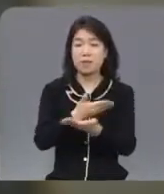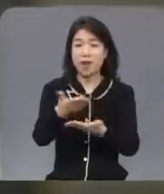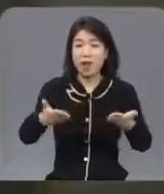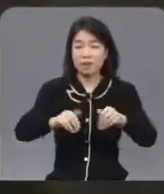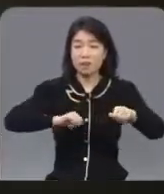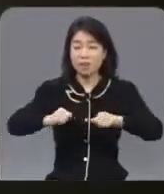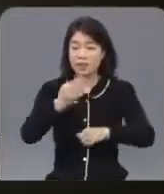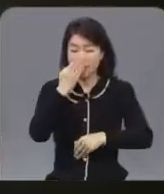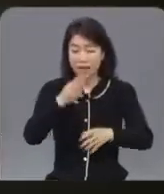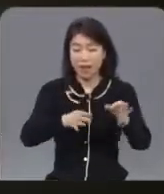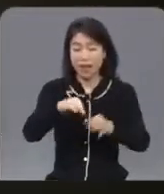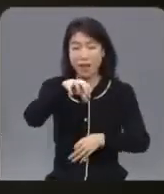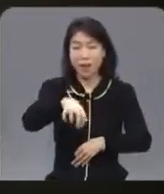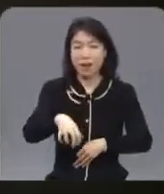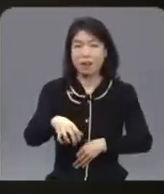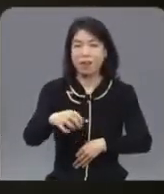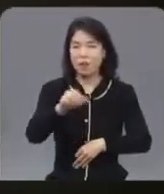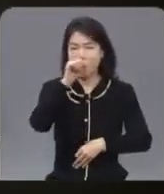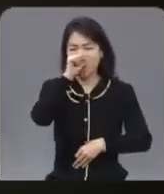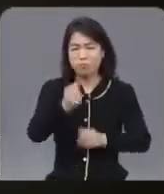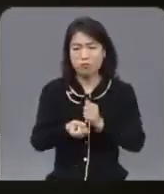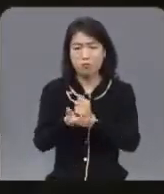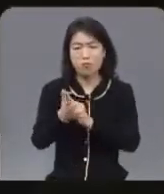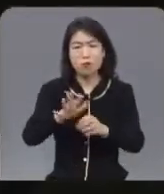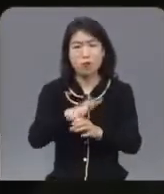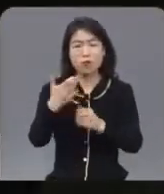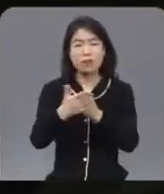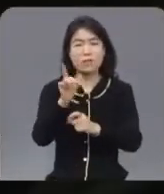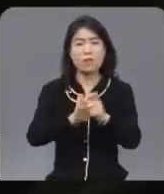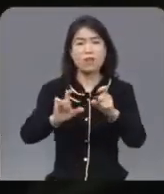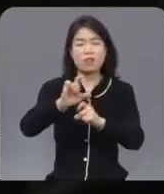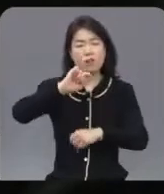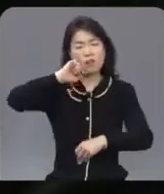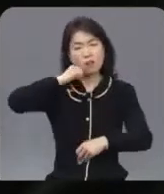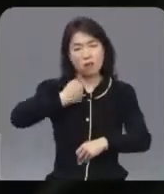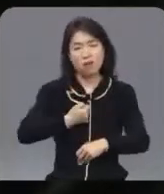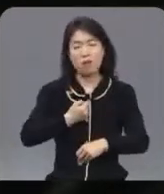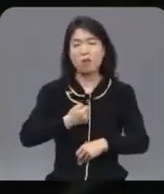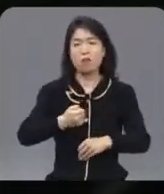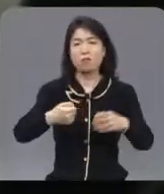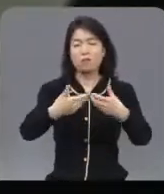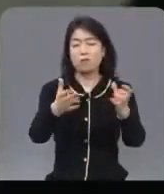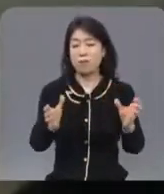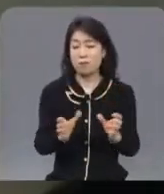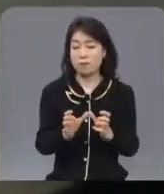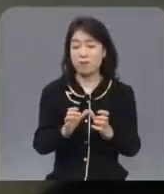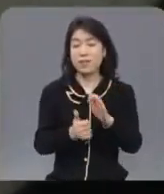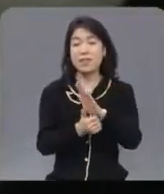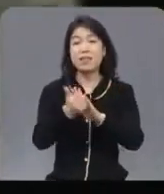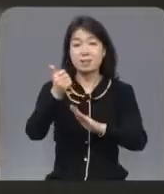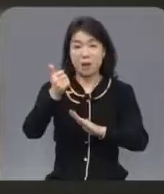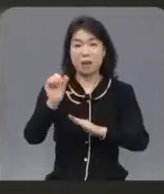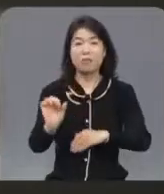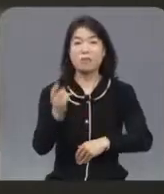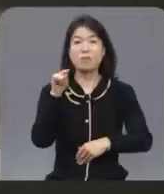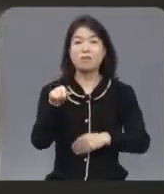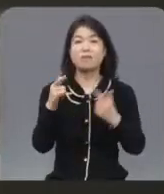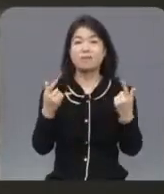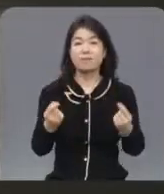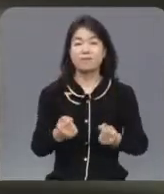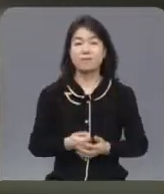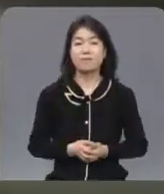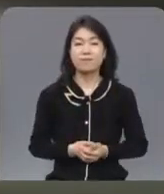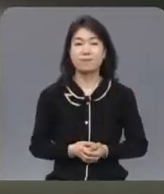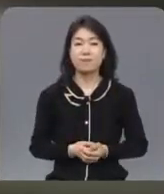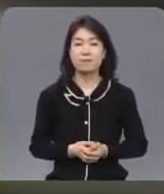착한가게 에 선한 영향력이 코로나 1구 등으로 더 팍팍해지는 지역 공동체의 희망이 되고 있습니다 kbs 뉴스